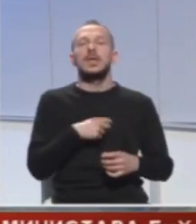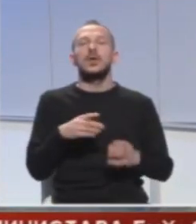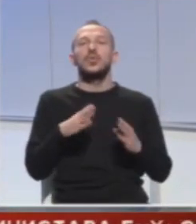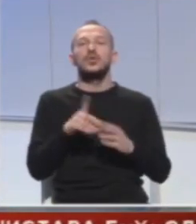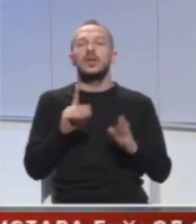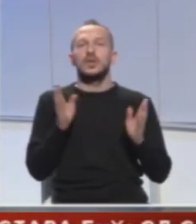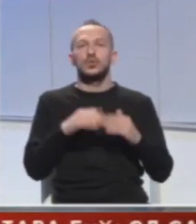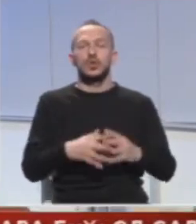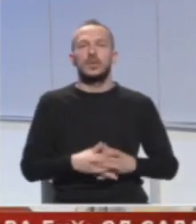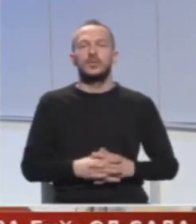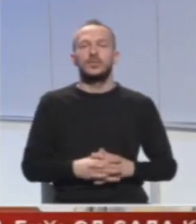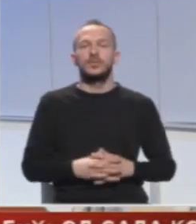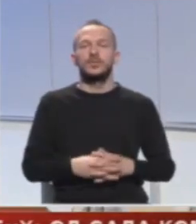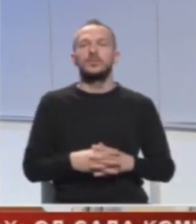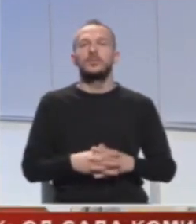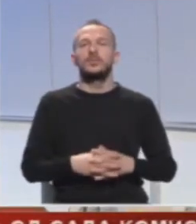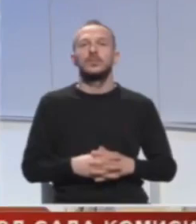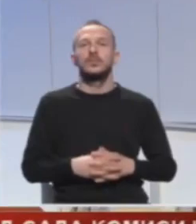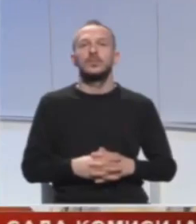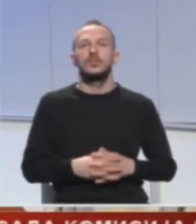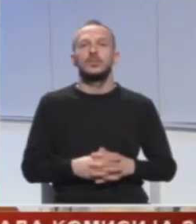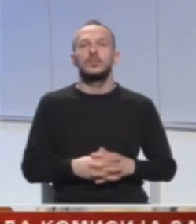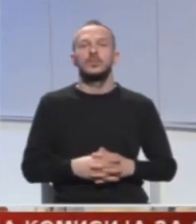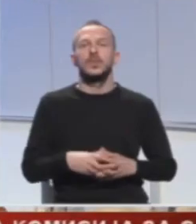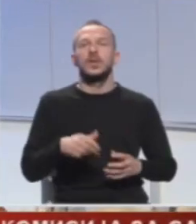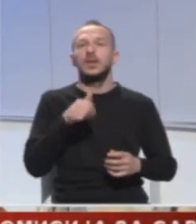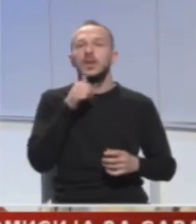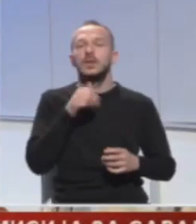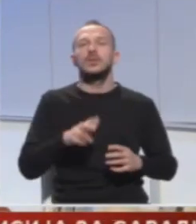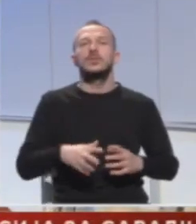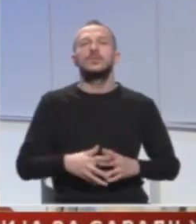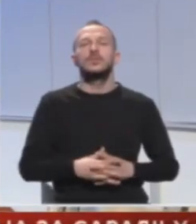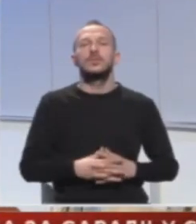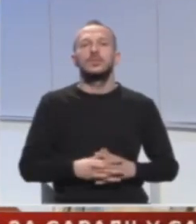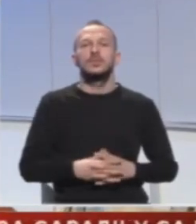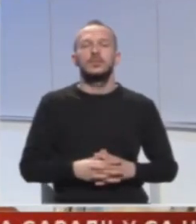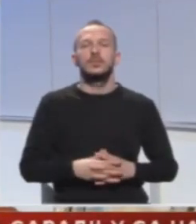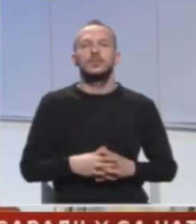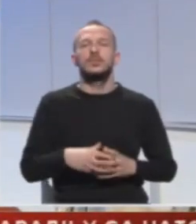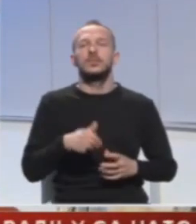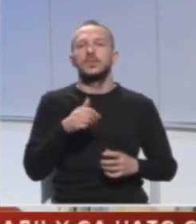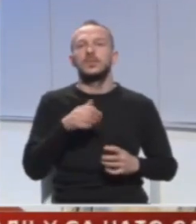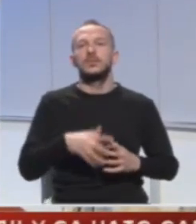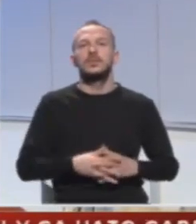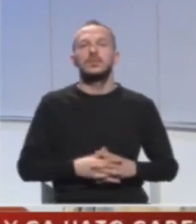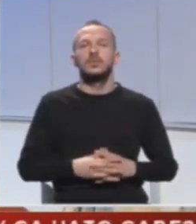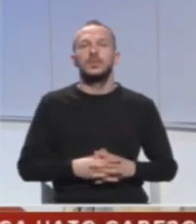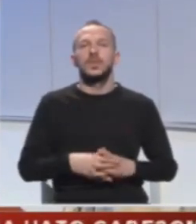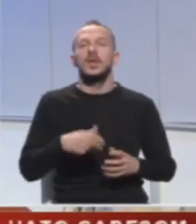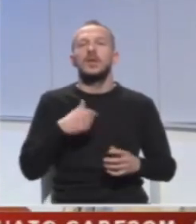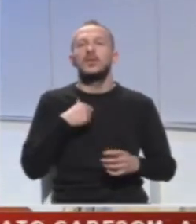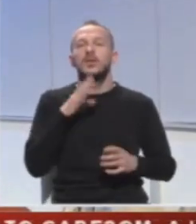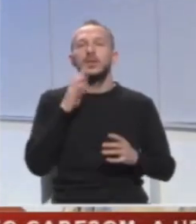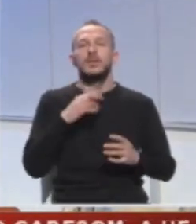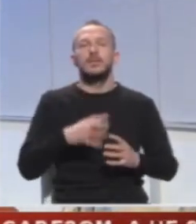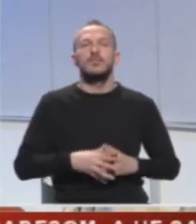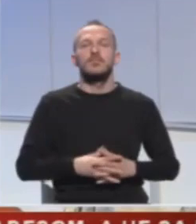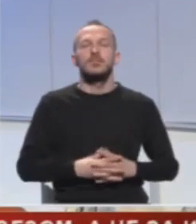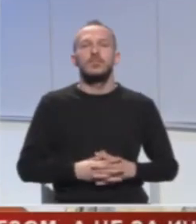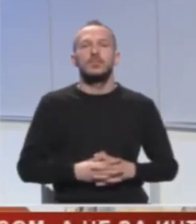kuća ne sruši. U stravu noći vam bi se po vani i bježim iz nje. Radi vjetrova,